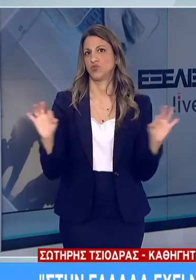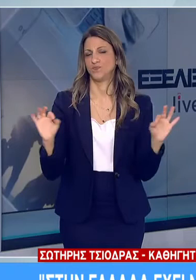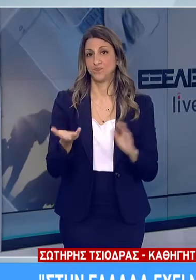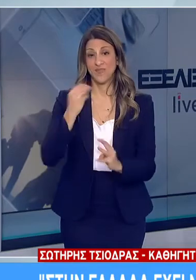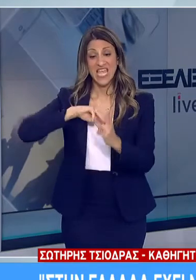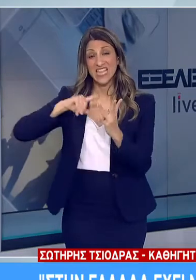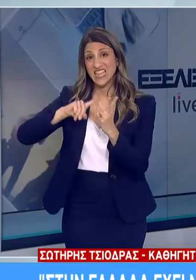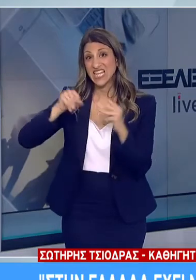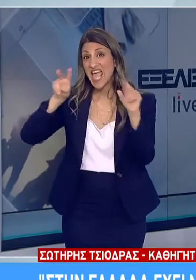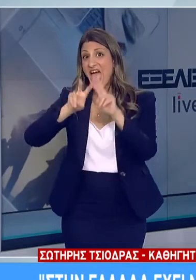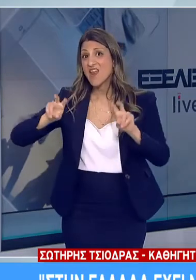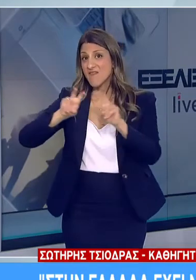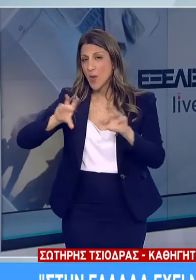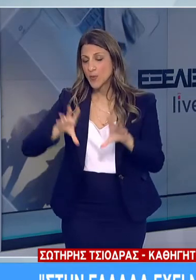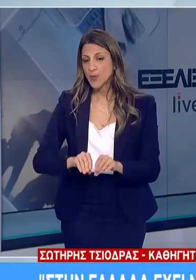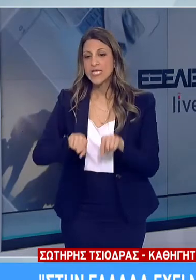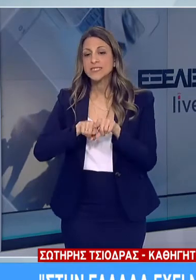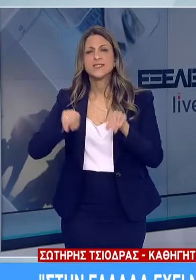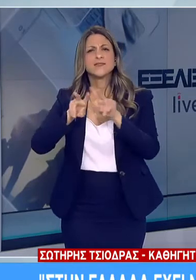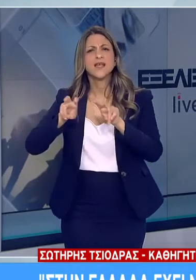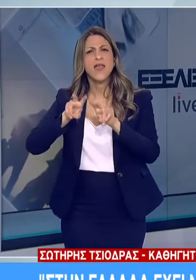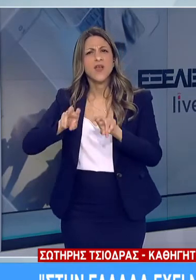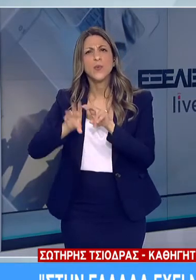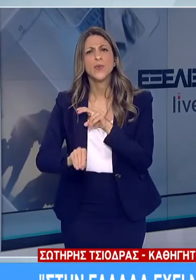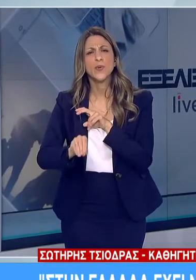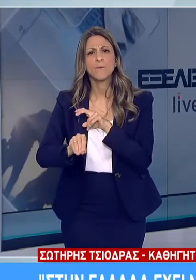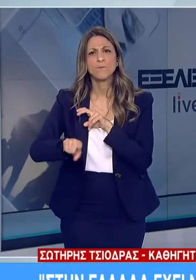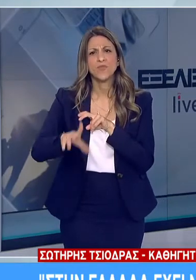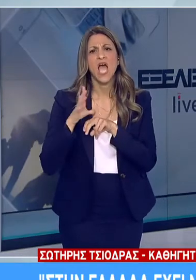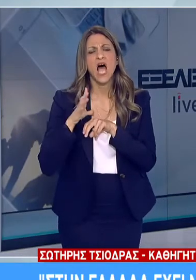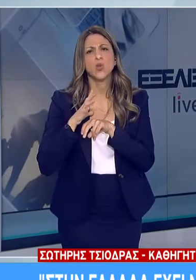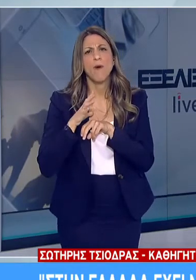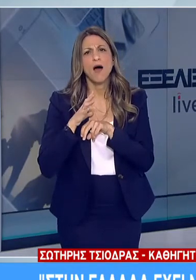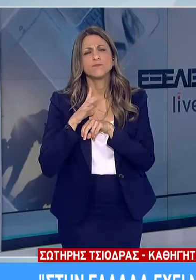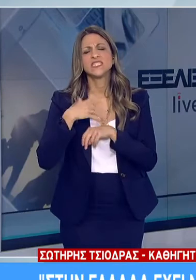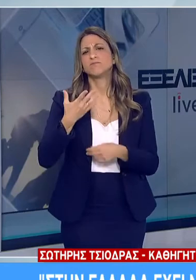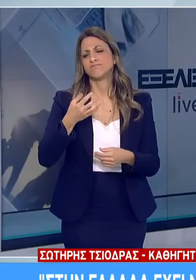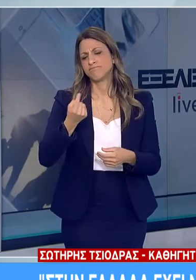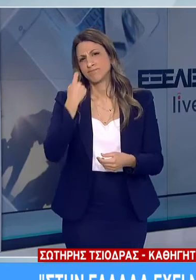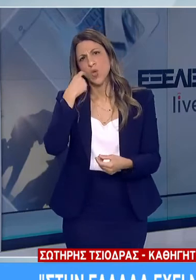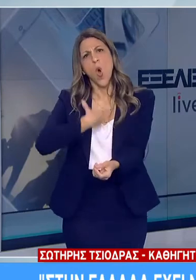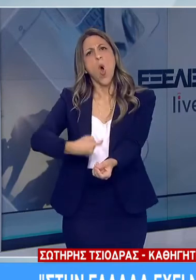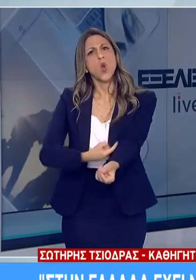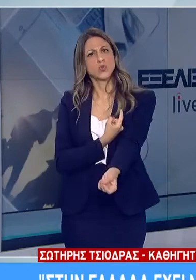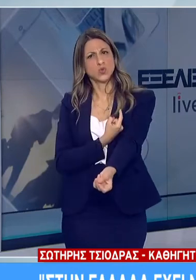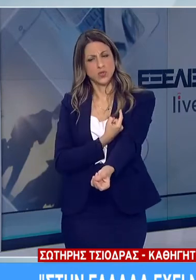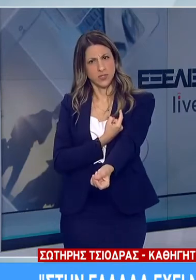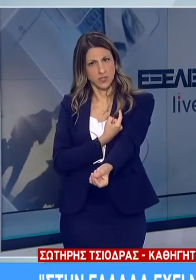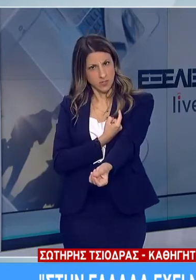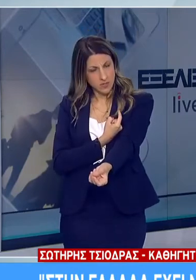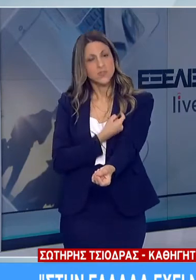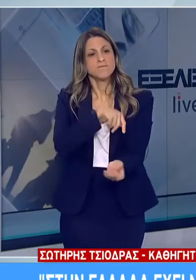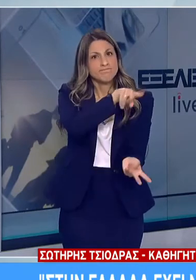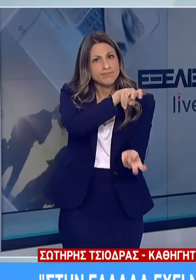Τρίτον, επαναλαμβανόμενη οροεπιδημιολογική μελέτη από εναπομείναντες ορούς. Αυτή έχει ξεκινήσει από τις αρχές Μαρτίου τη